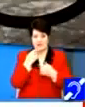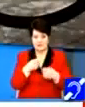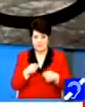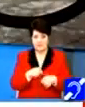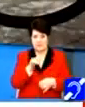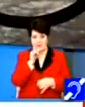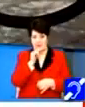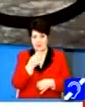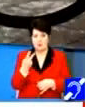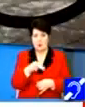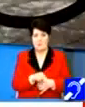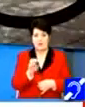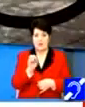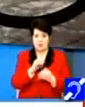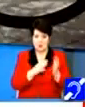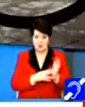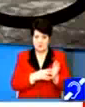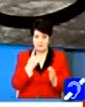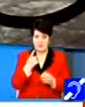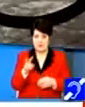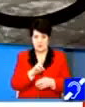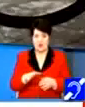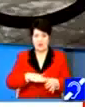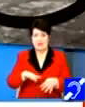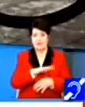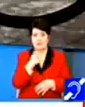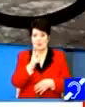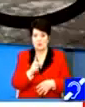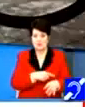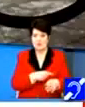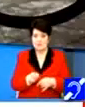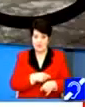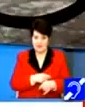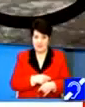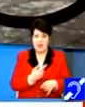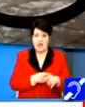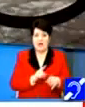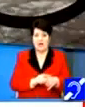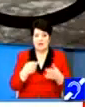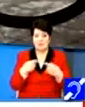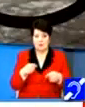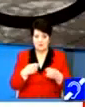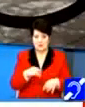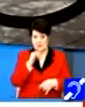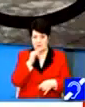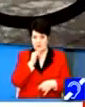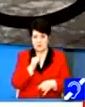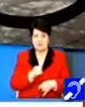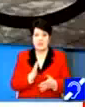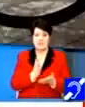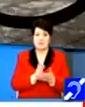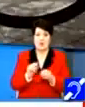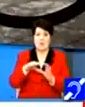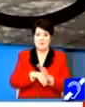de la 1 ianuarie 2019, gheretele cu o suprafață de până la 20 de metri pătrați, în care se comercializează produse din tutun, trebuie amplasate